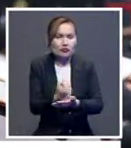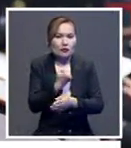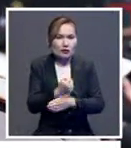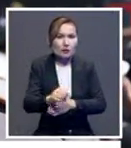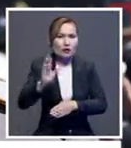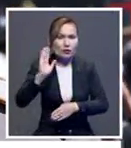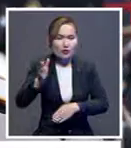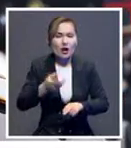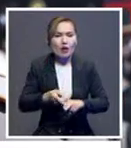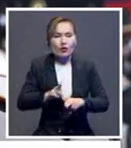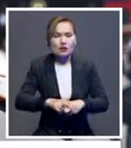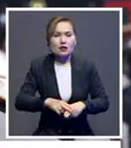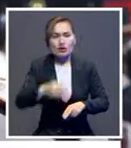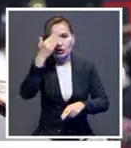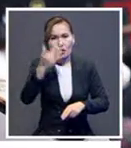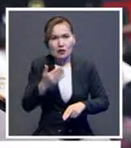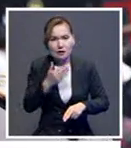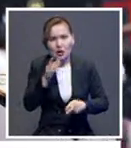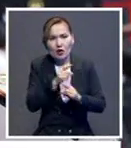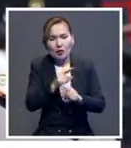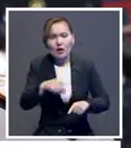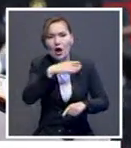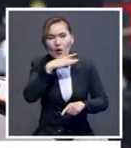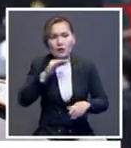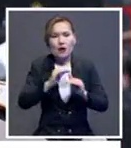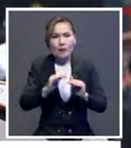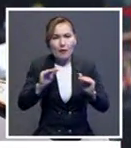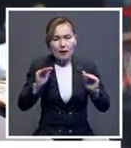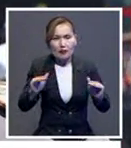болса, осы жазда тағы да көптеген балаларымыз